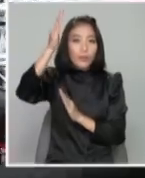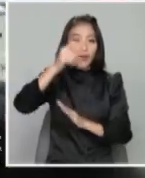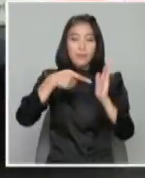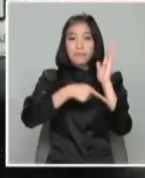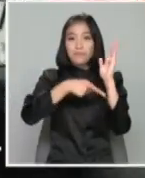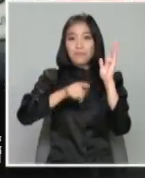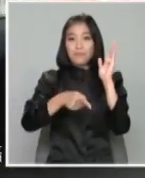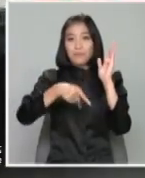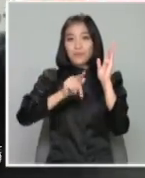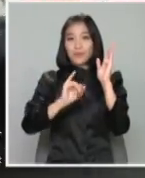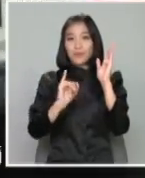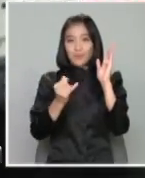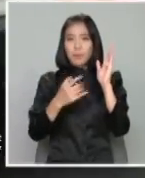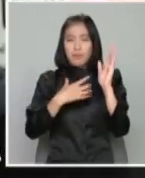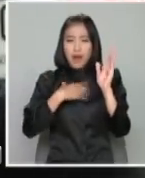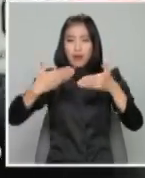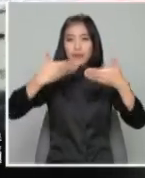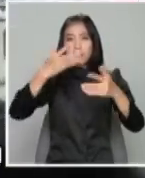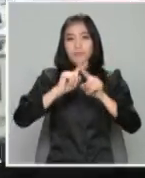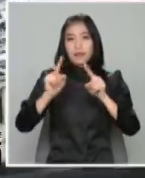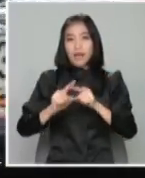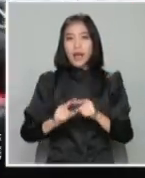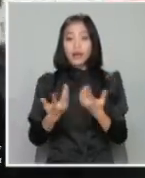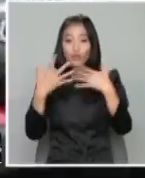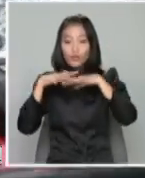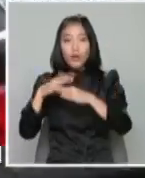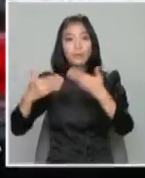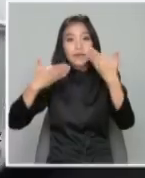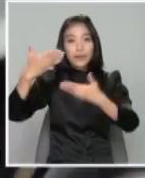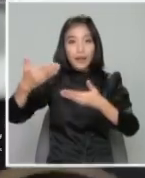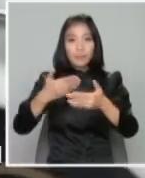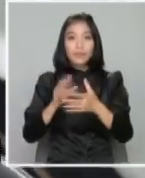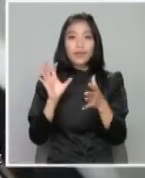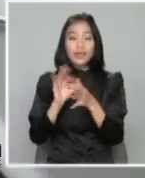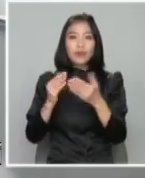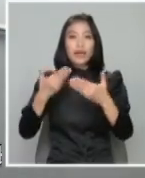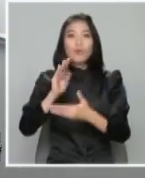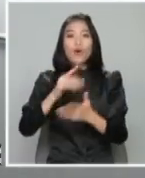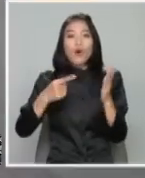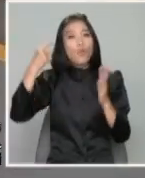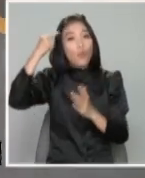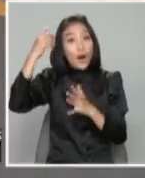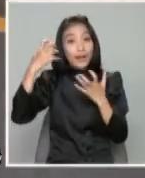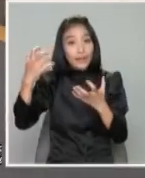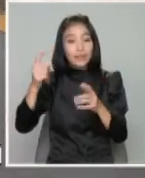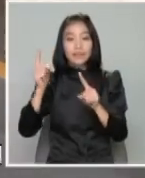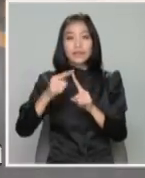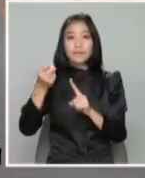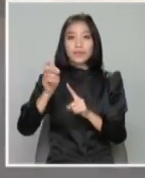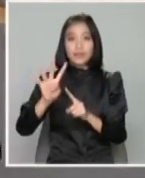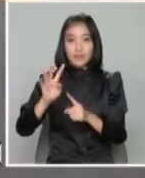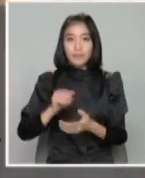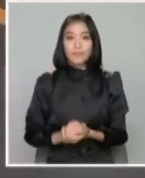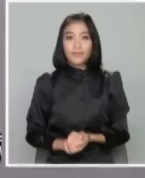ขันธ์และร่วมงานหัวหินวินเทจคาร์พาเรดครั้งที่14โดยในปีนี้มาในแนวคิดโฮมคัมมิ่ง